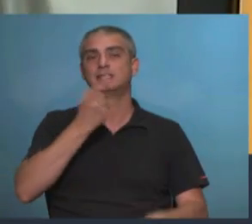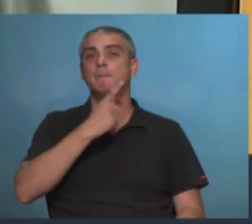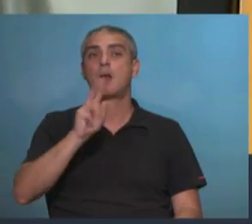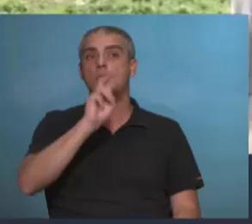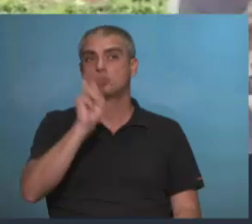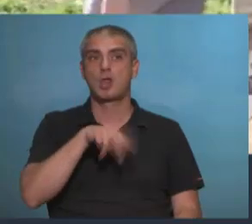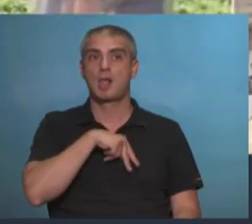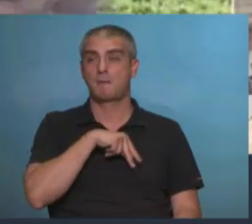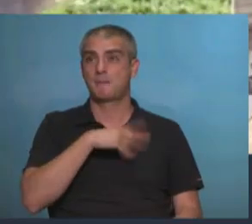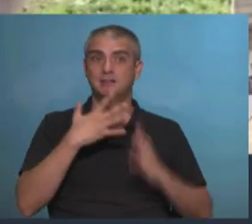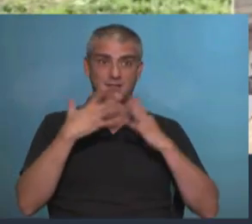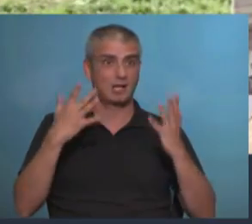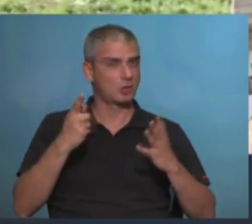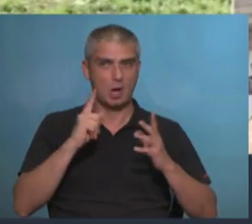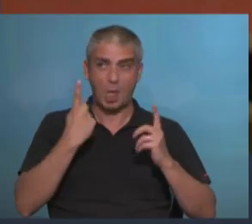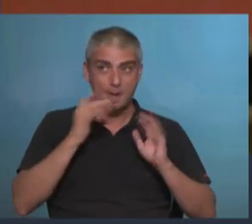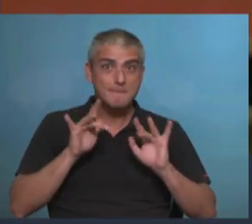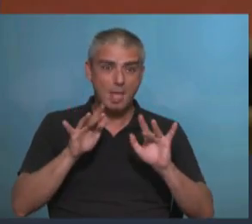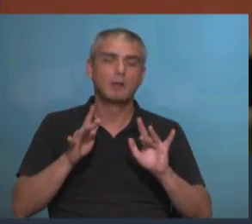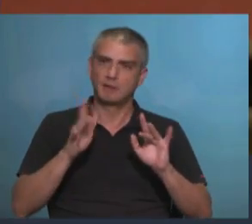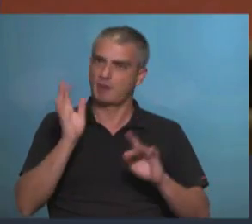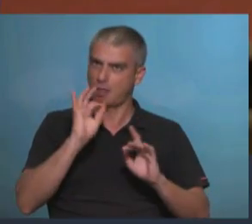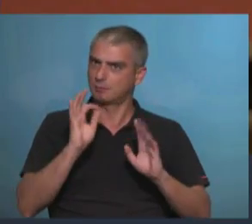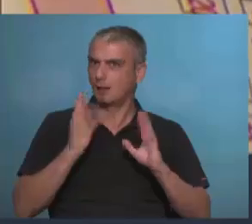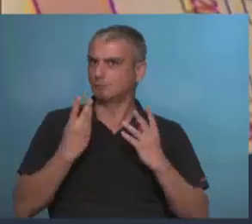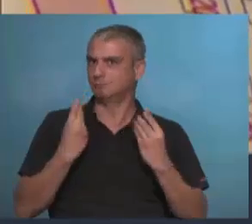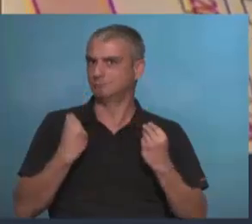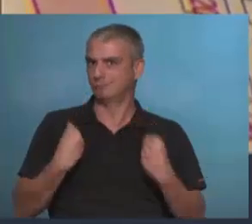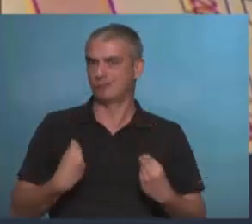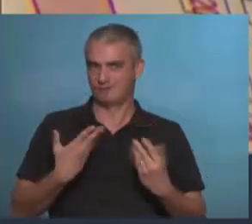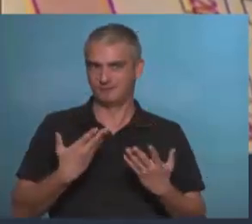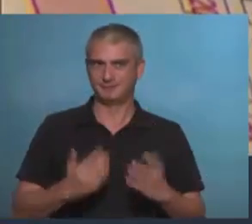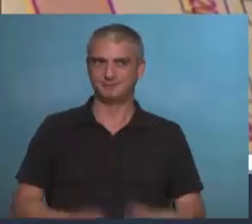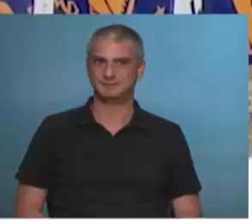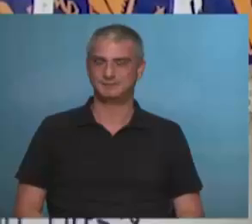בפרס הגדול. זה לא מיליארד, אבל עדיין לא רע. נתן גוטמן, וושינגטון.